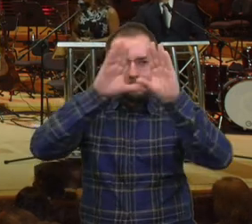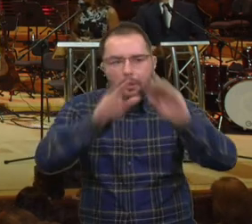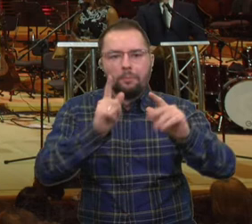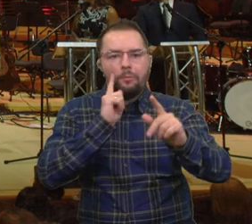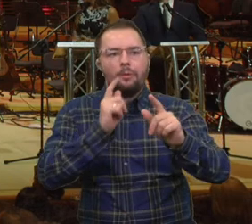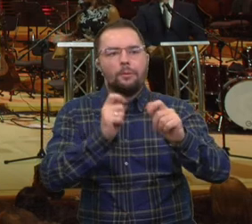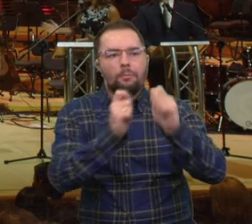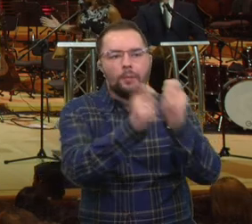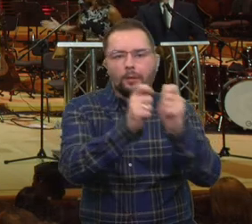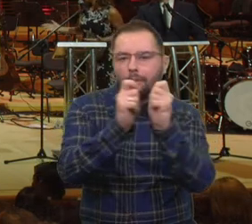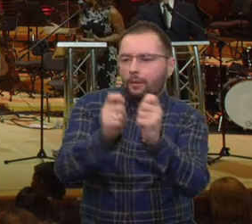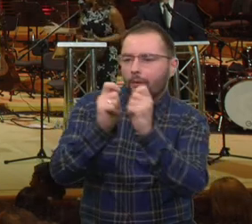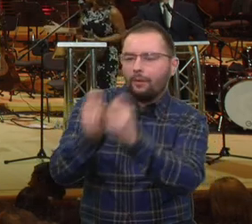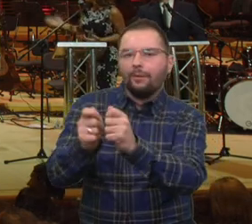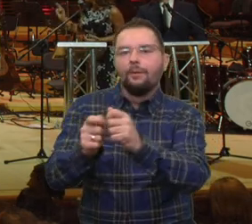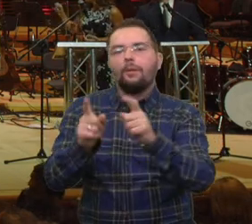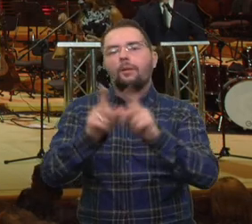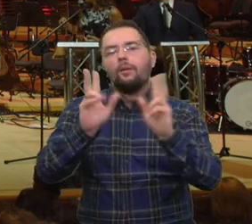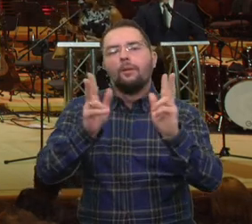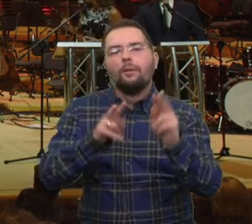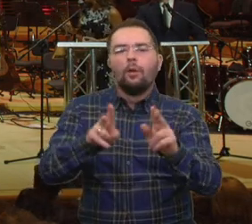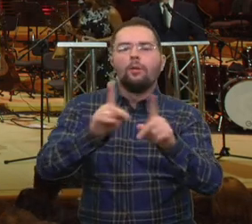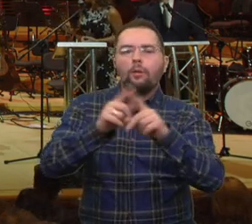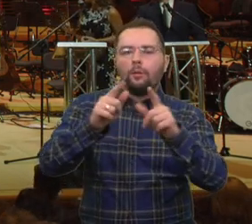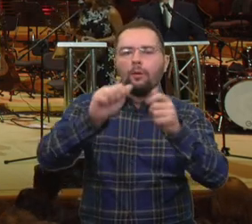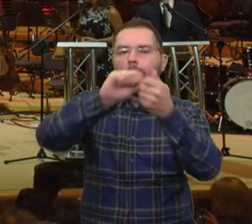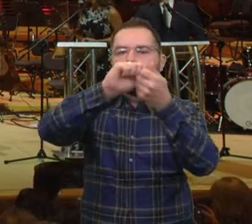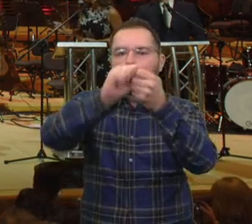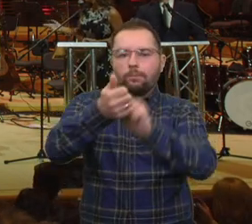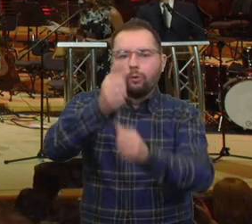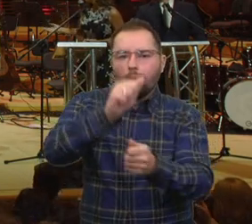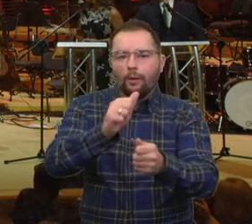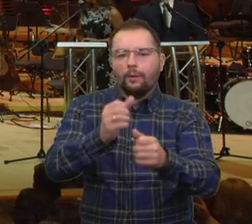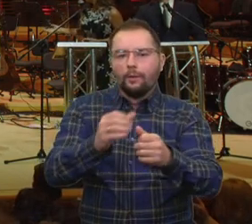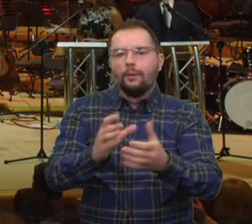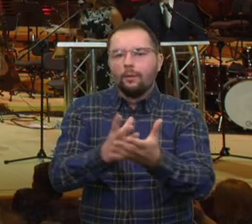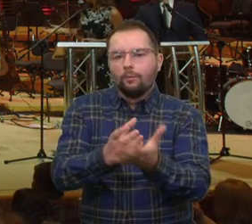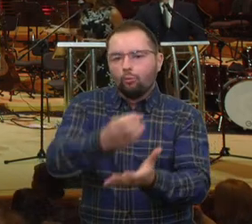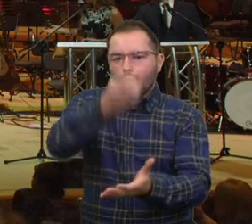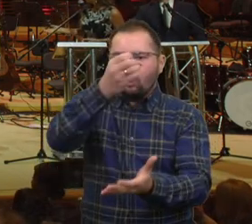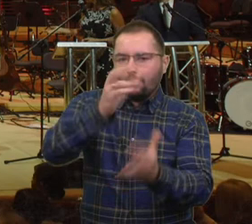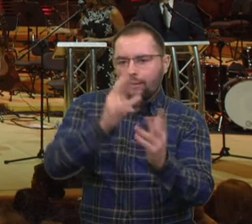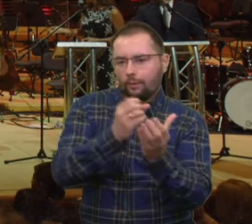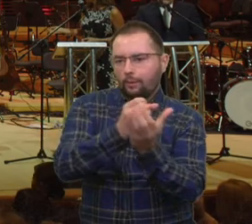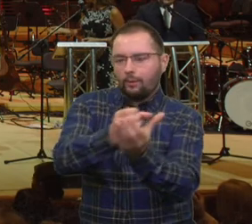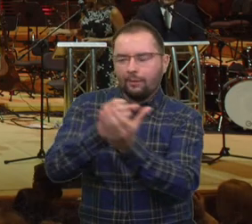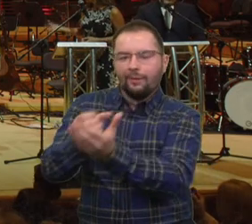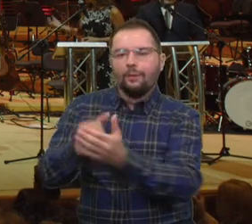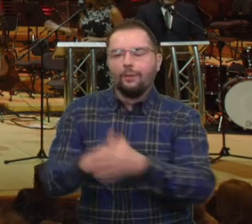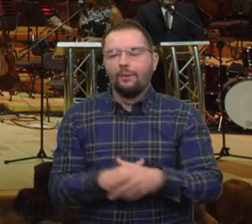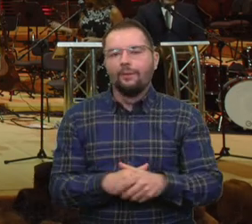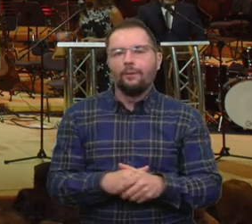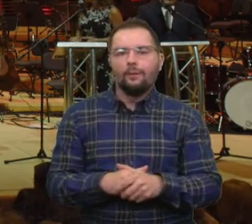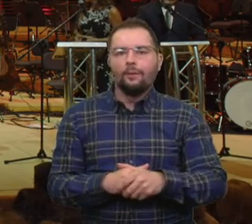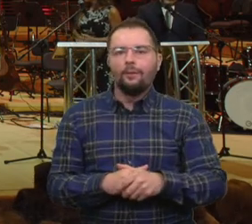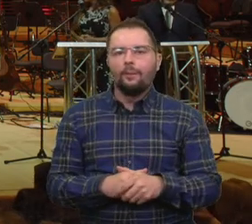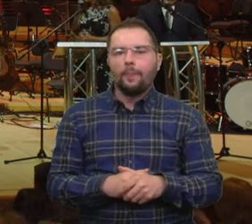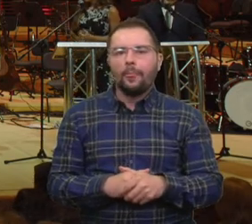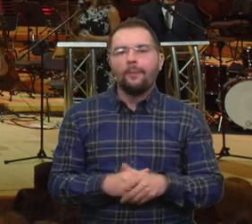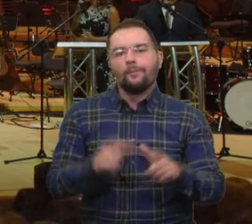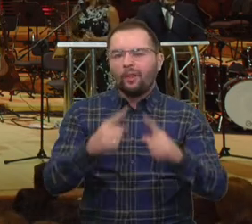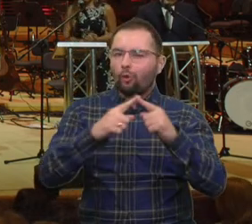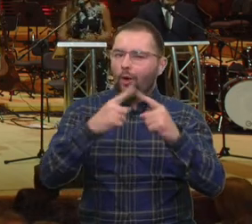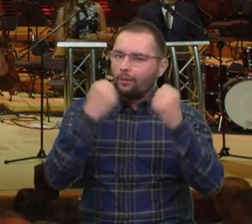Państwa tym, co do Was należy. Te statuetki są ciężkie. No ale też polityka nie jest lekką grą, prawda? Więc to musi troszkę